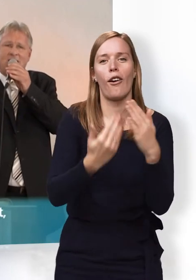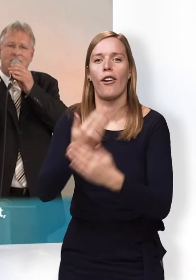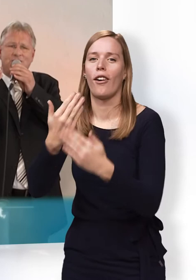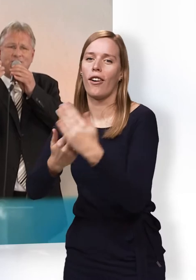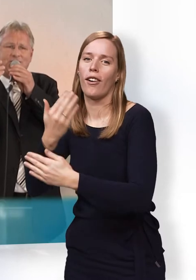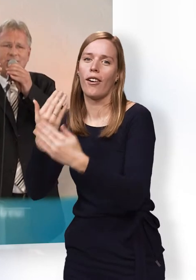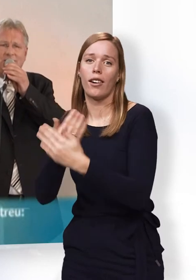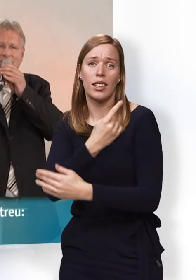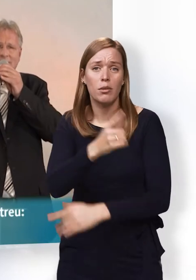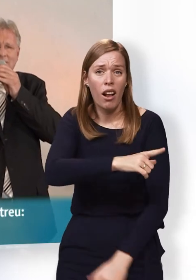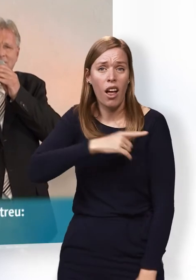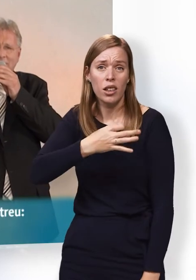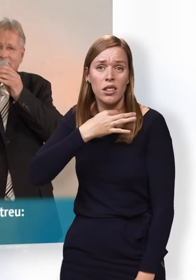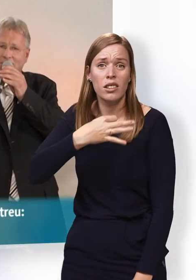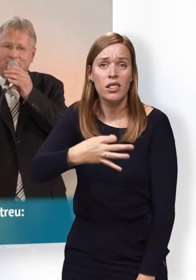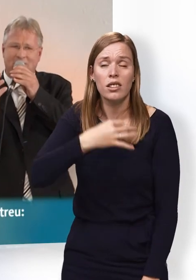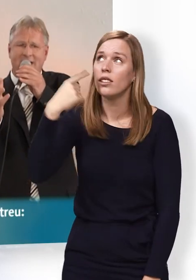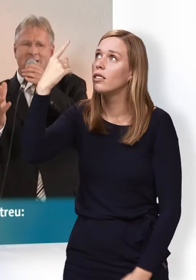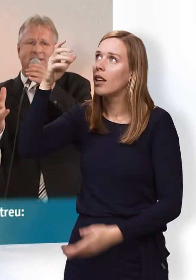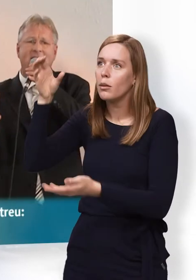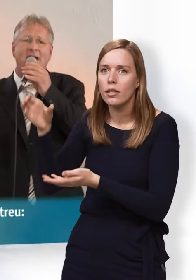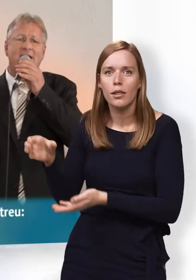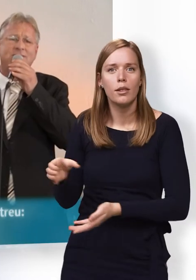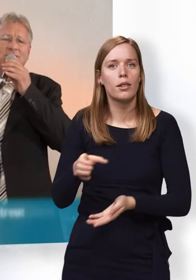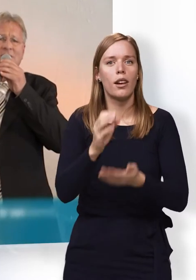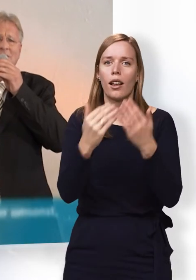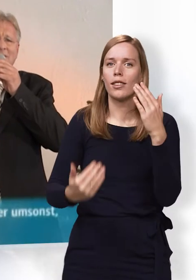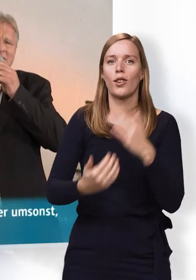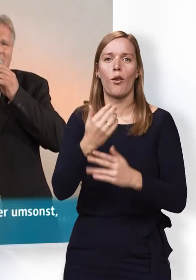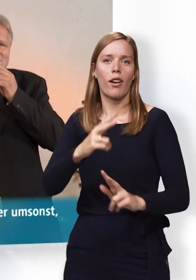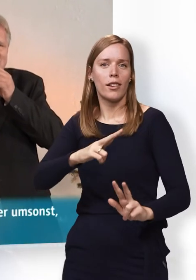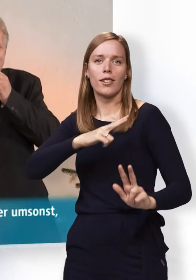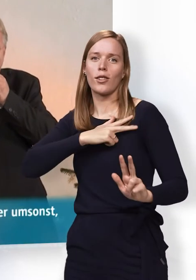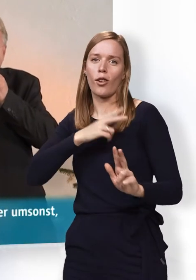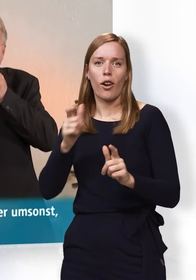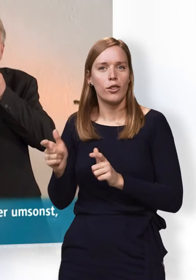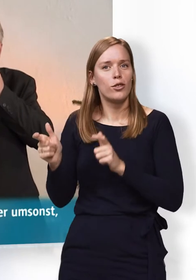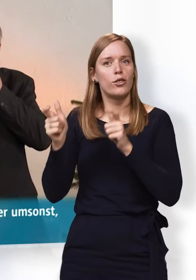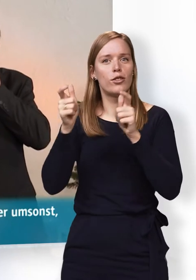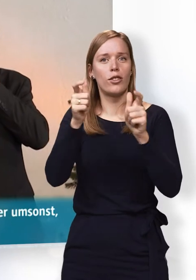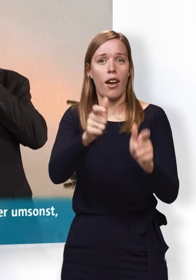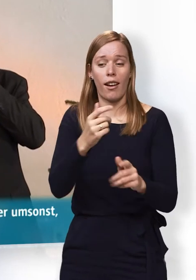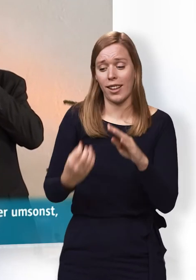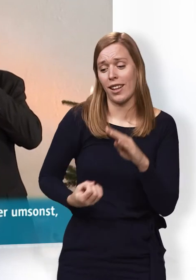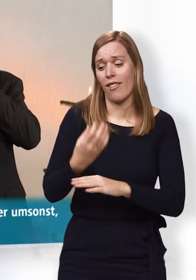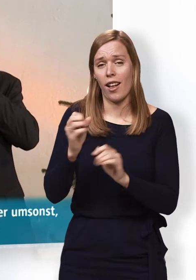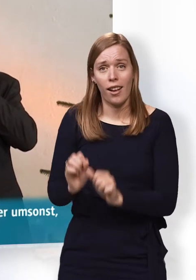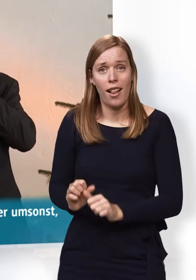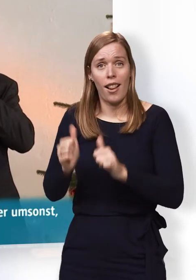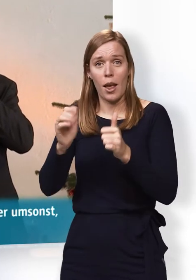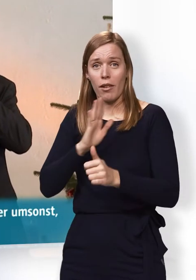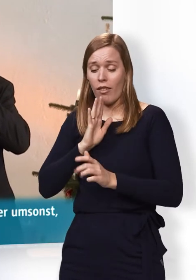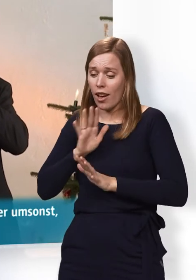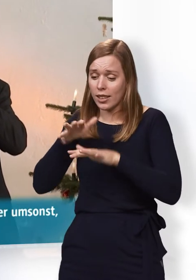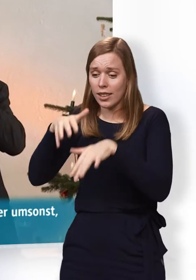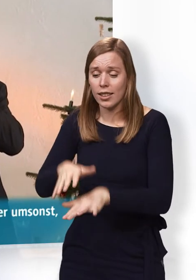so lang durstig ist, dem gibt und schenkt er ganz treu. Aus der Quelle des Lebens